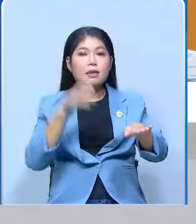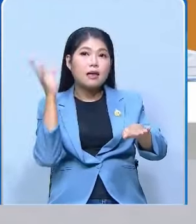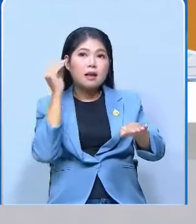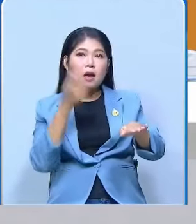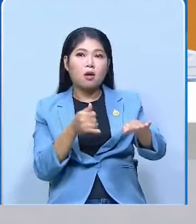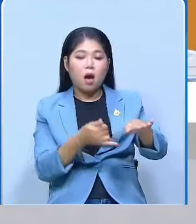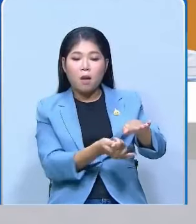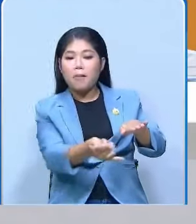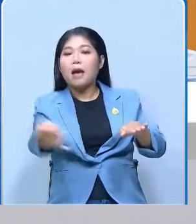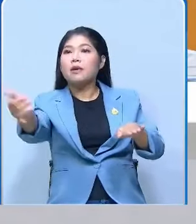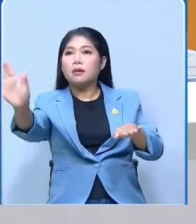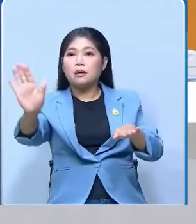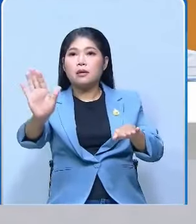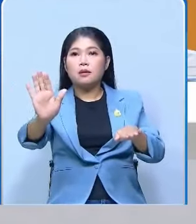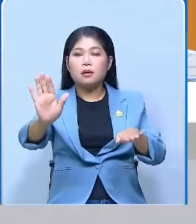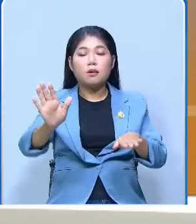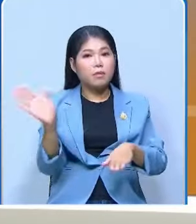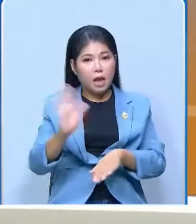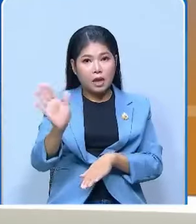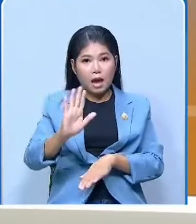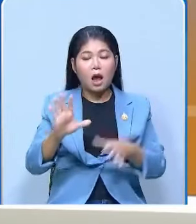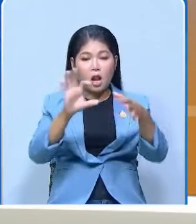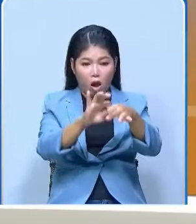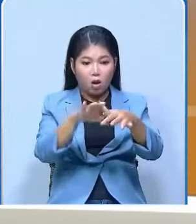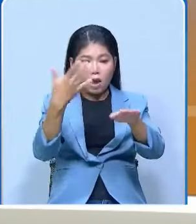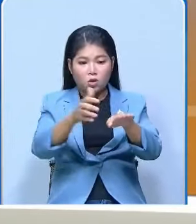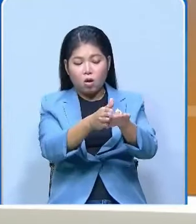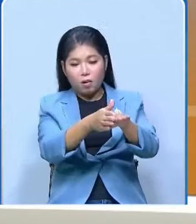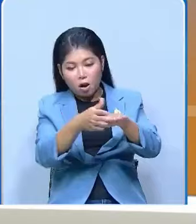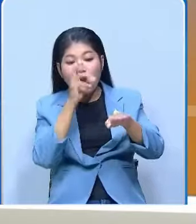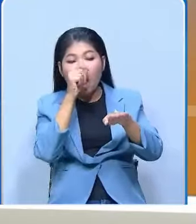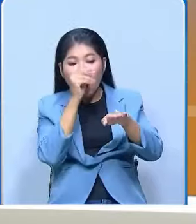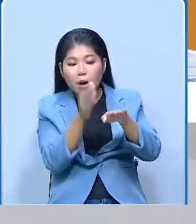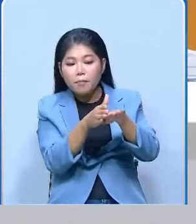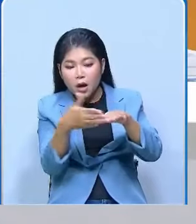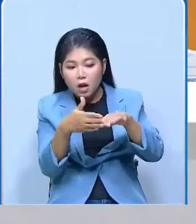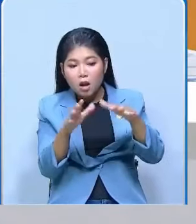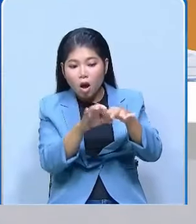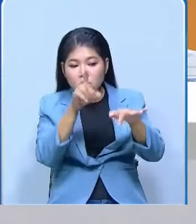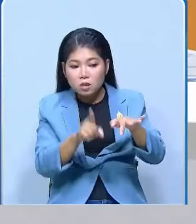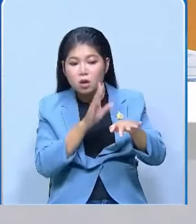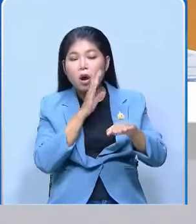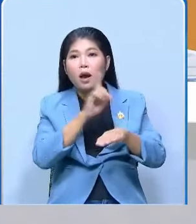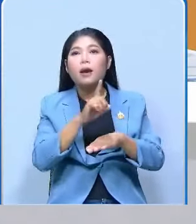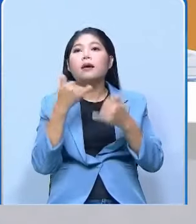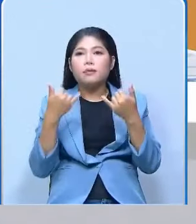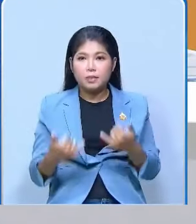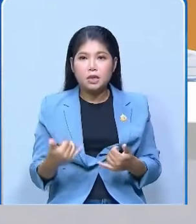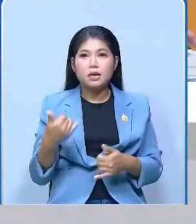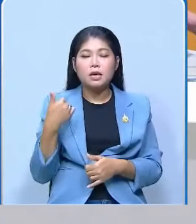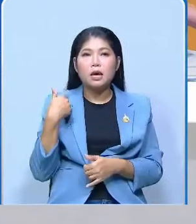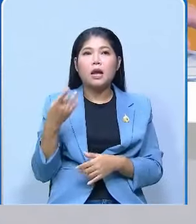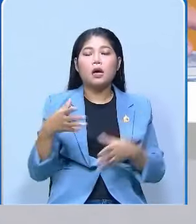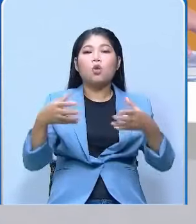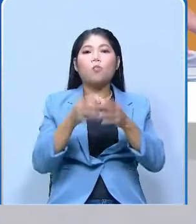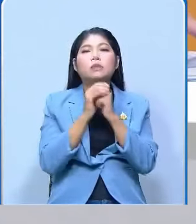ล็อกรถแล้วใช่ไหมไม่ได้นะเดี๋ยวนี้ล็อกเสร็จคุณต้องเอาให้ชัวร์ว่าเฮ้ยรถฉันเนี่ยล็อกจริงหรือไม่จริงเพราะมันเกิดเหตุการณ์แบบนี้คุณผู้ชม